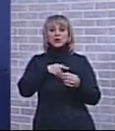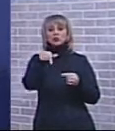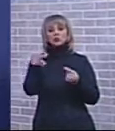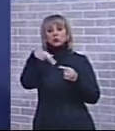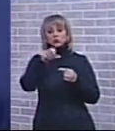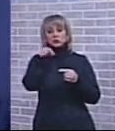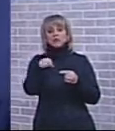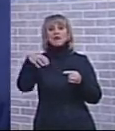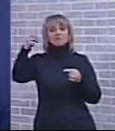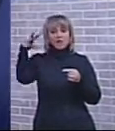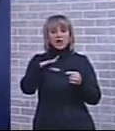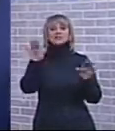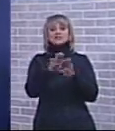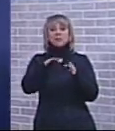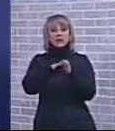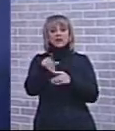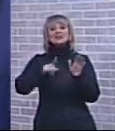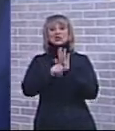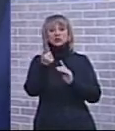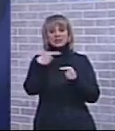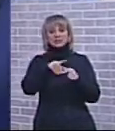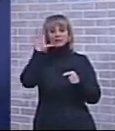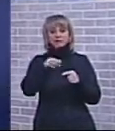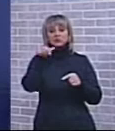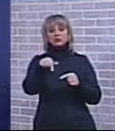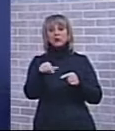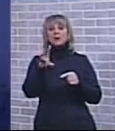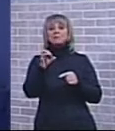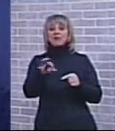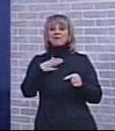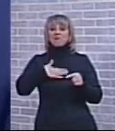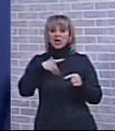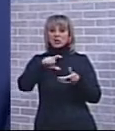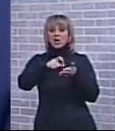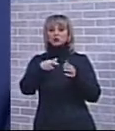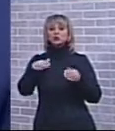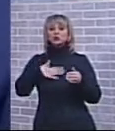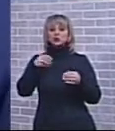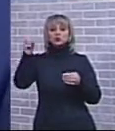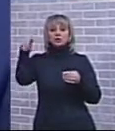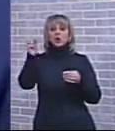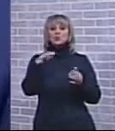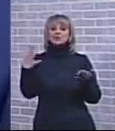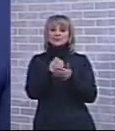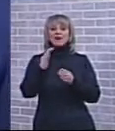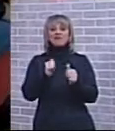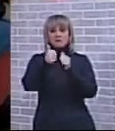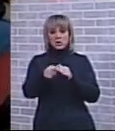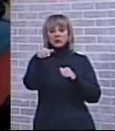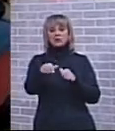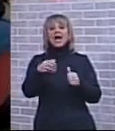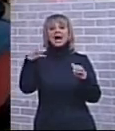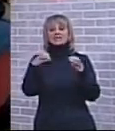душе. Это с этого все начинается на самом деле. Ванна, душ, успех. И вперед!